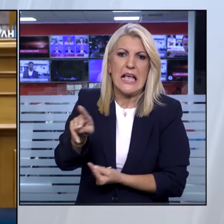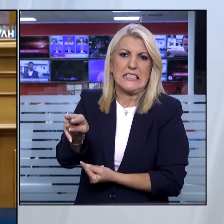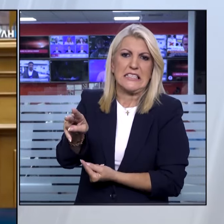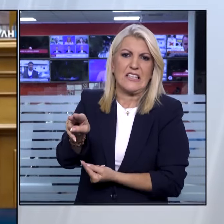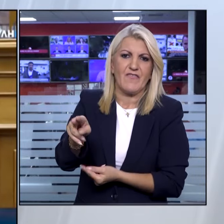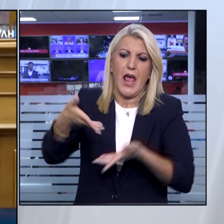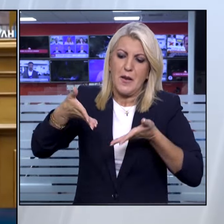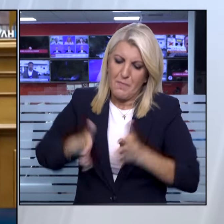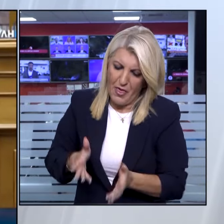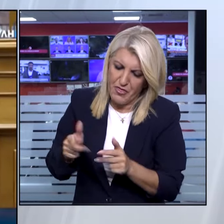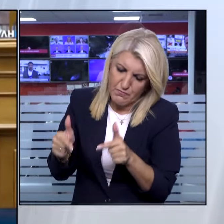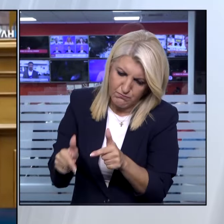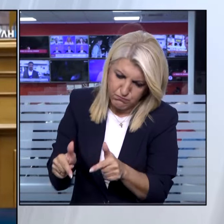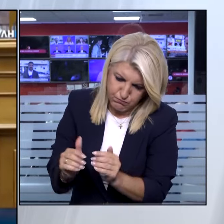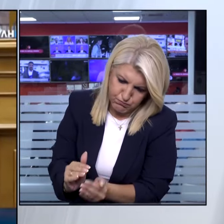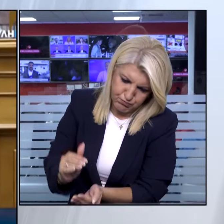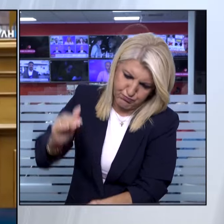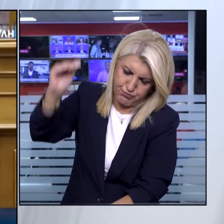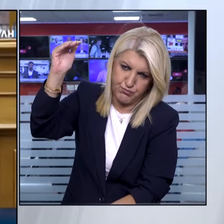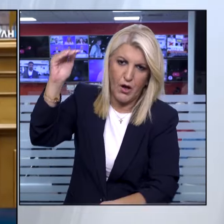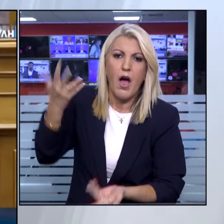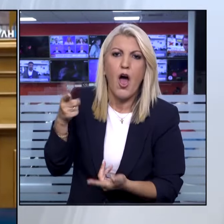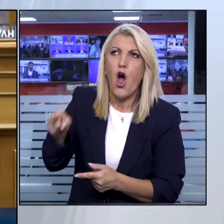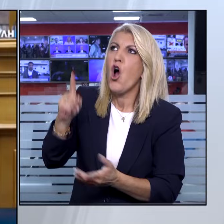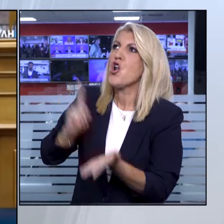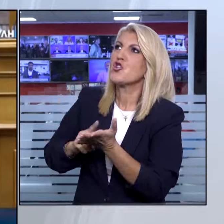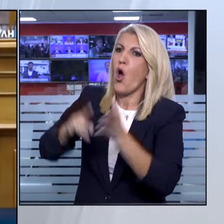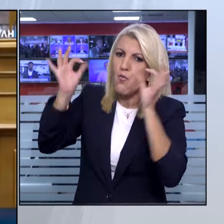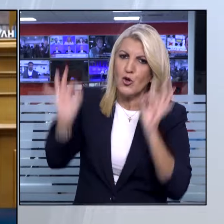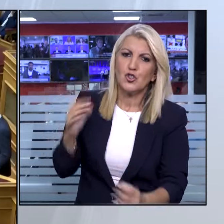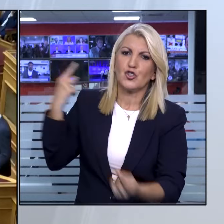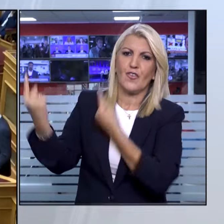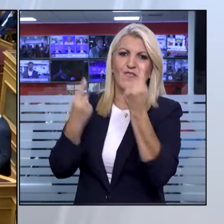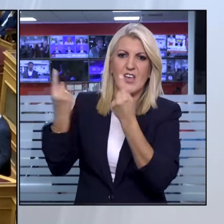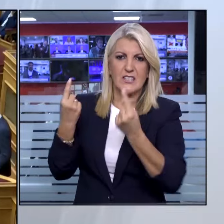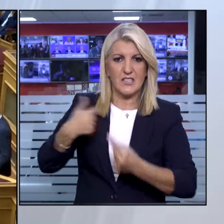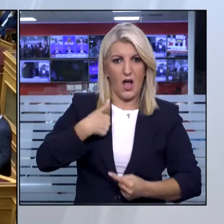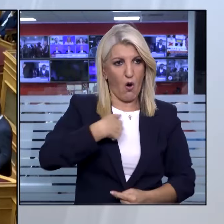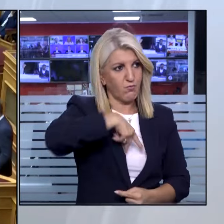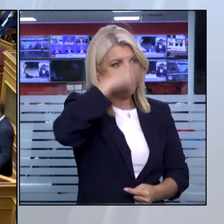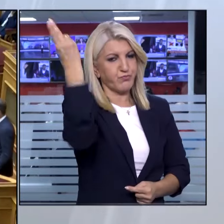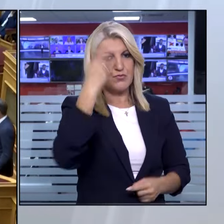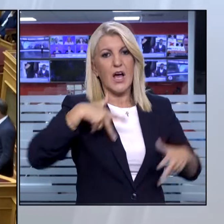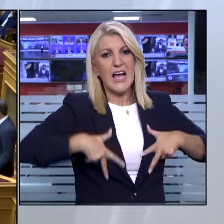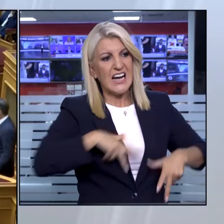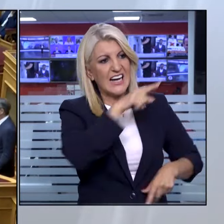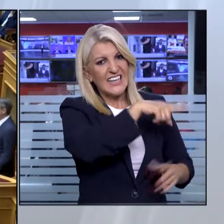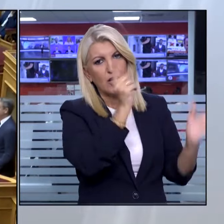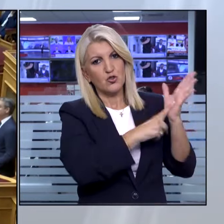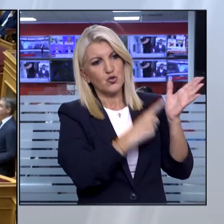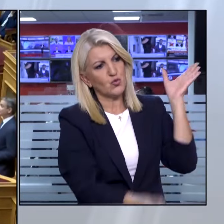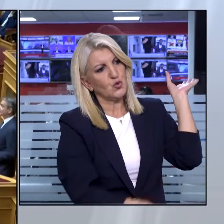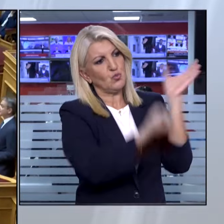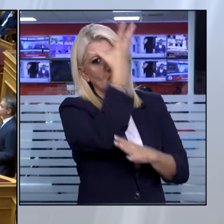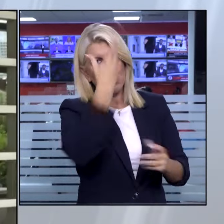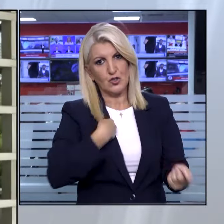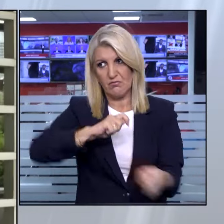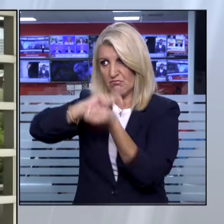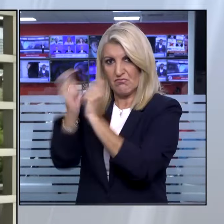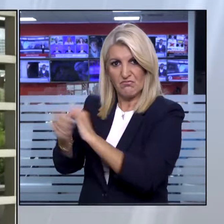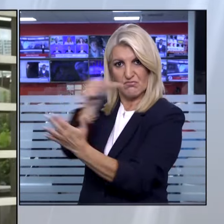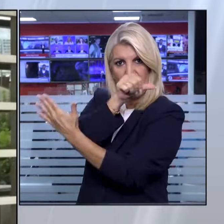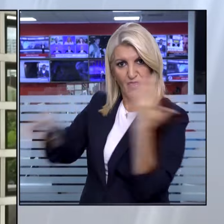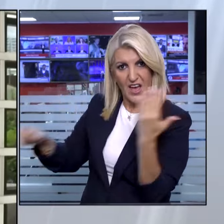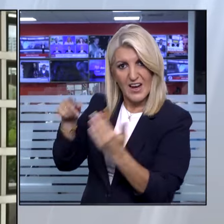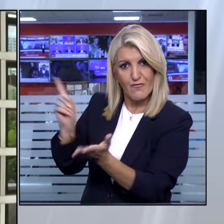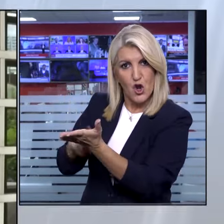να αλλάξω φυσικό νόμο δεν μπορώ, δεν θα το κάνω. Η συνεδρίαση της Επιτροπής Δεοντολογίας με το ερώτημα της διαγραφής του